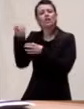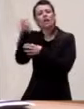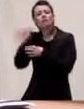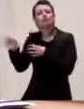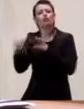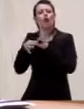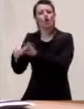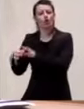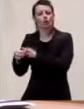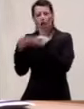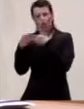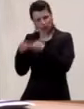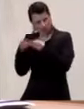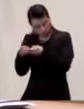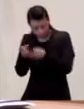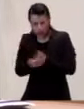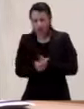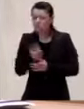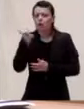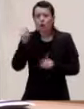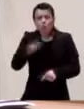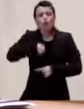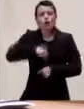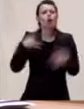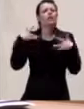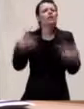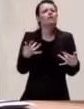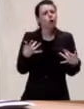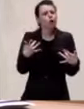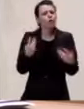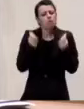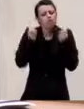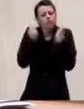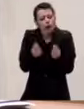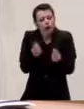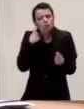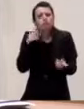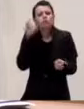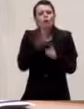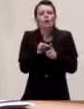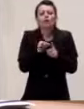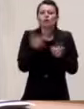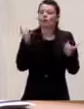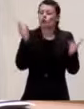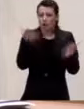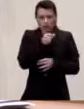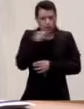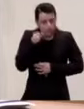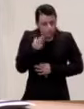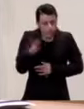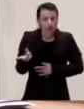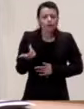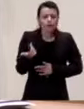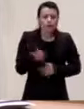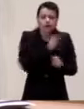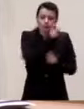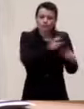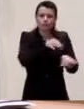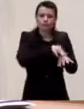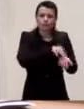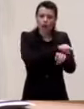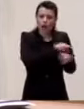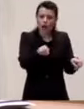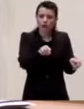continuità assistenziali, ma si è anche messa a disposizione per prendere in carico, laddove è necessario, i malati